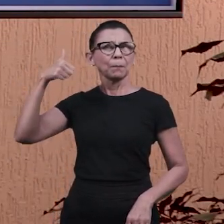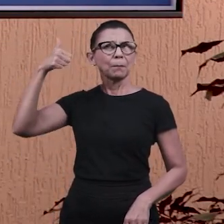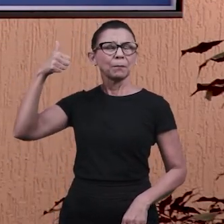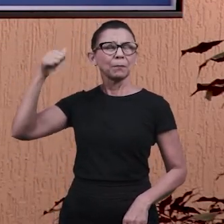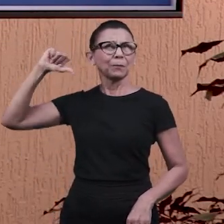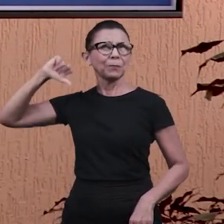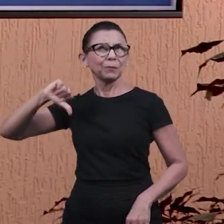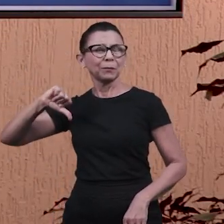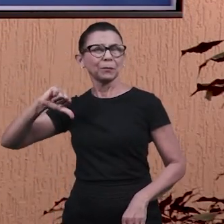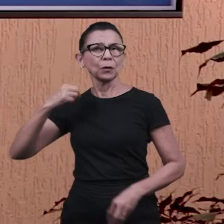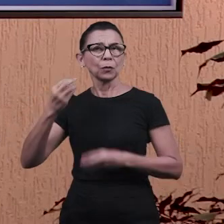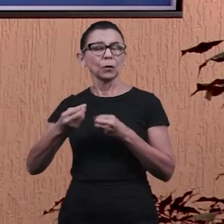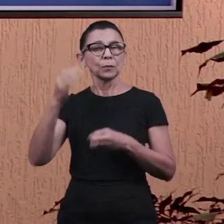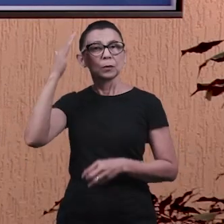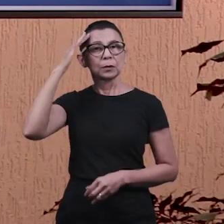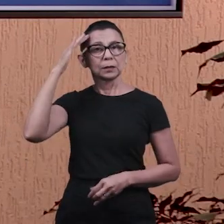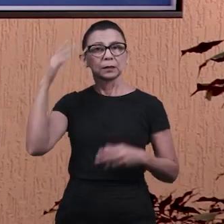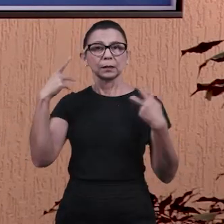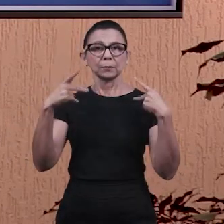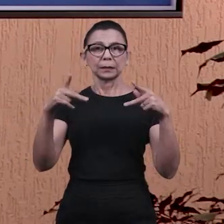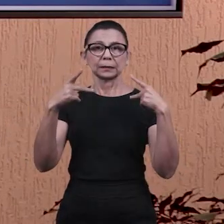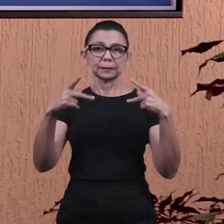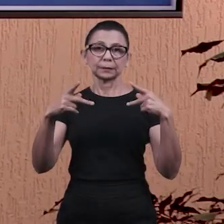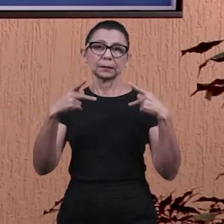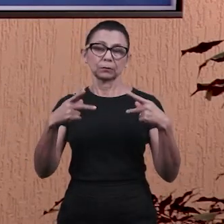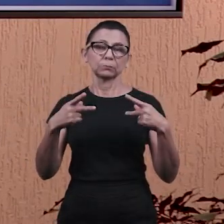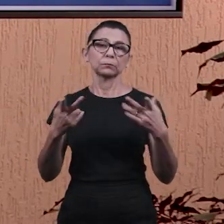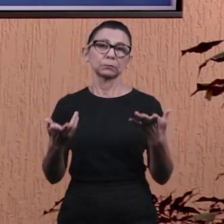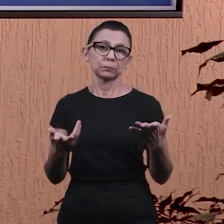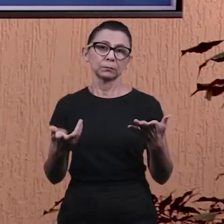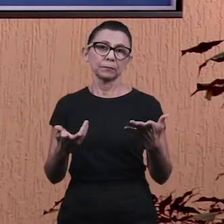qui est jouée, la personne ne va pas comprendre ce que l'ouvrier prêche.